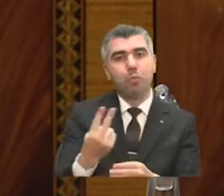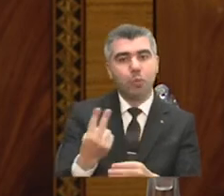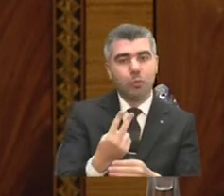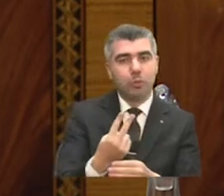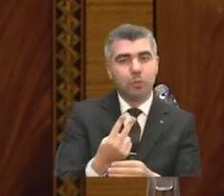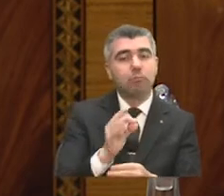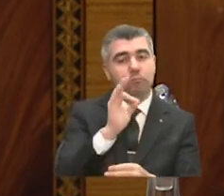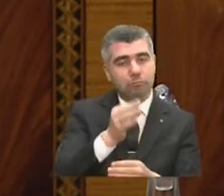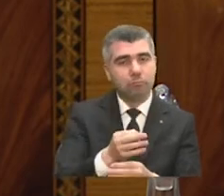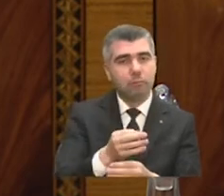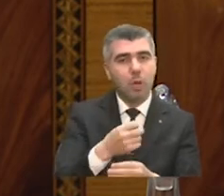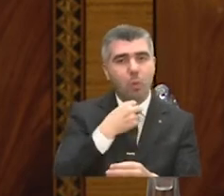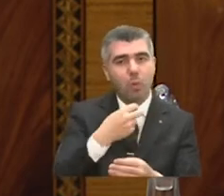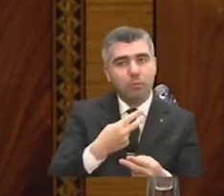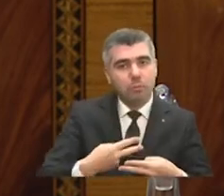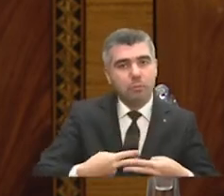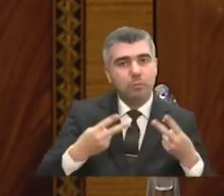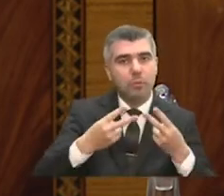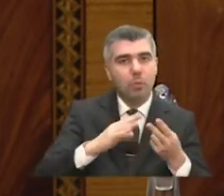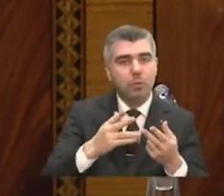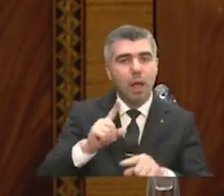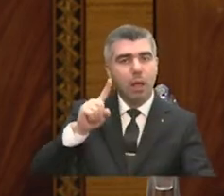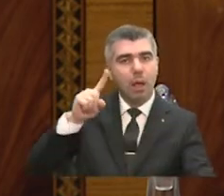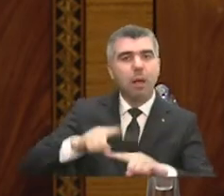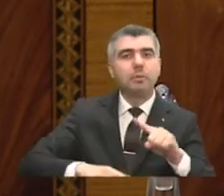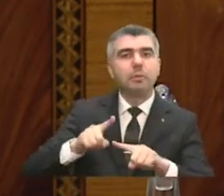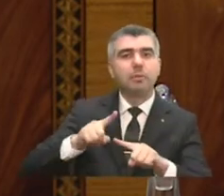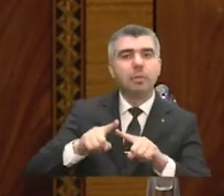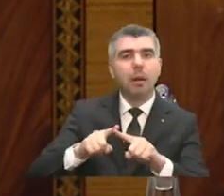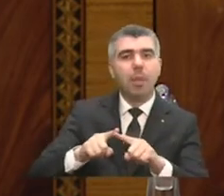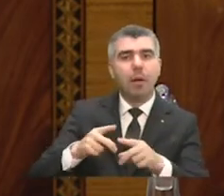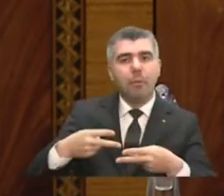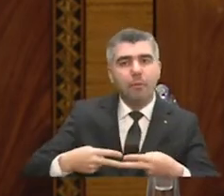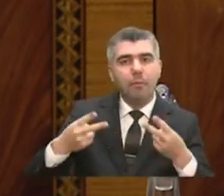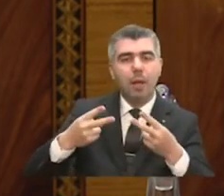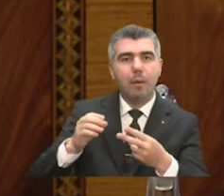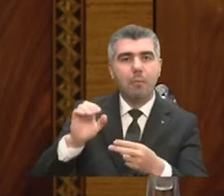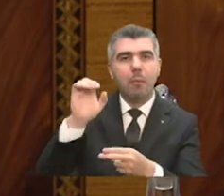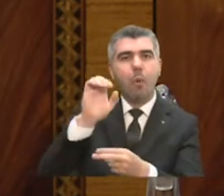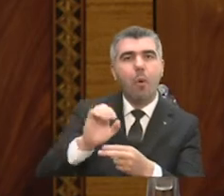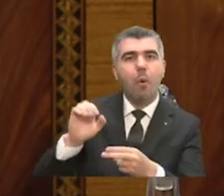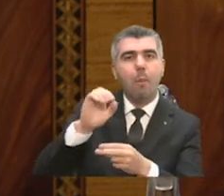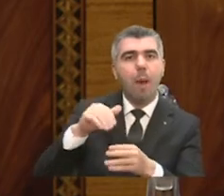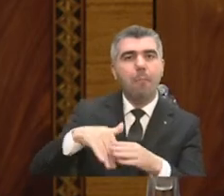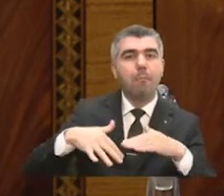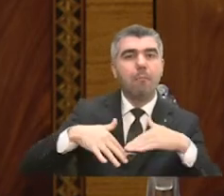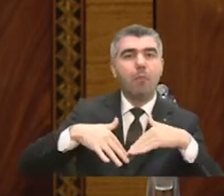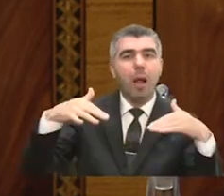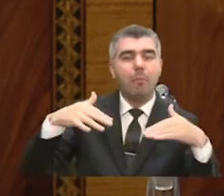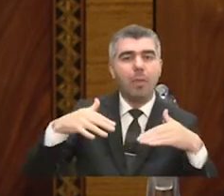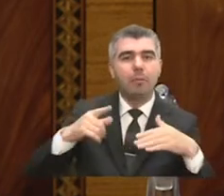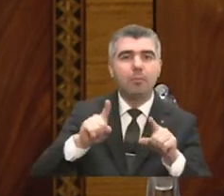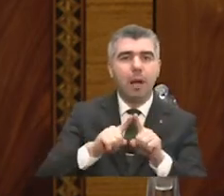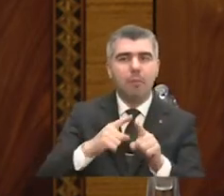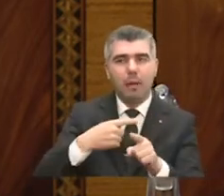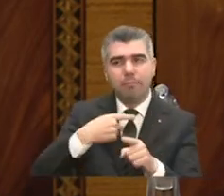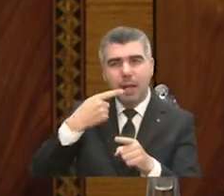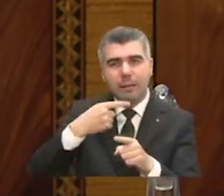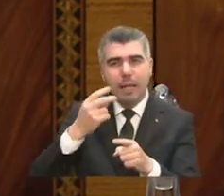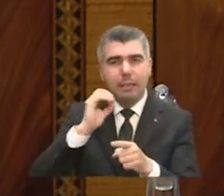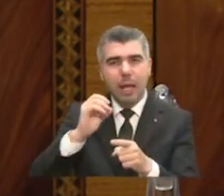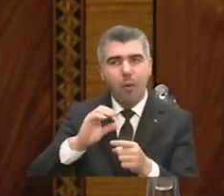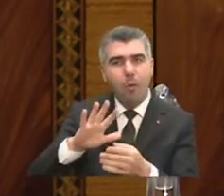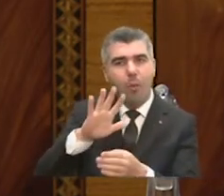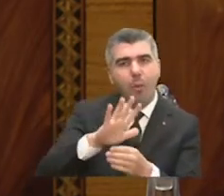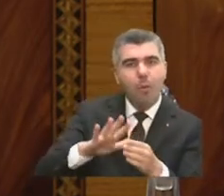pour exprimer notre position et notre refus catégorique de la